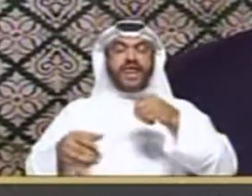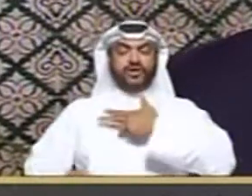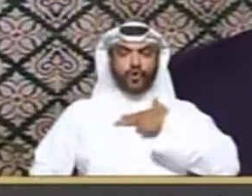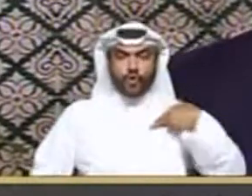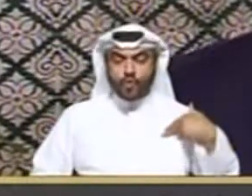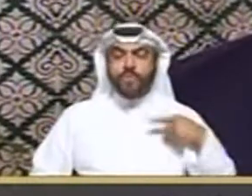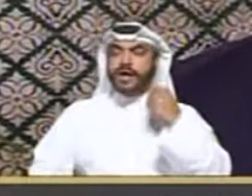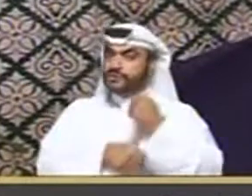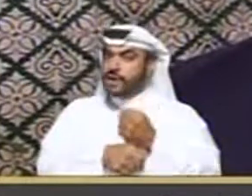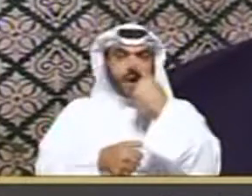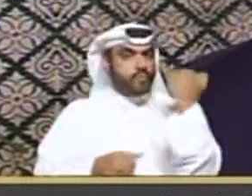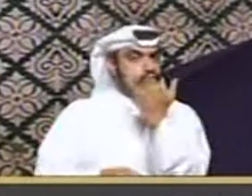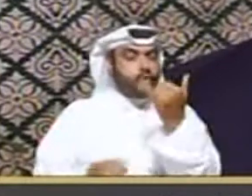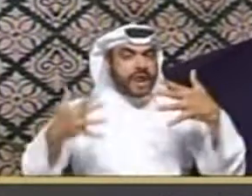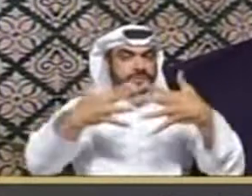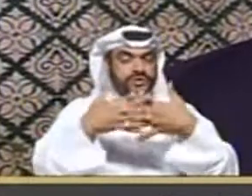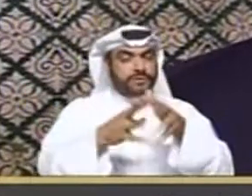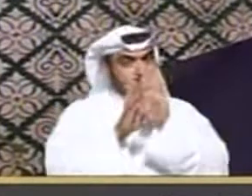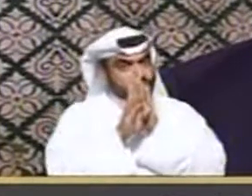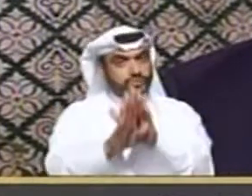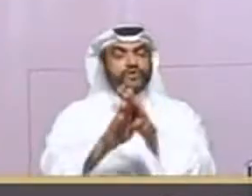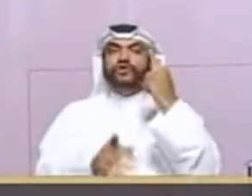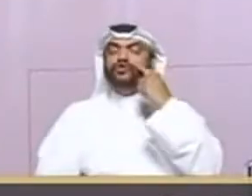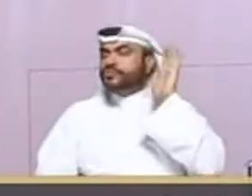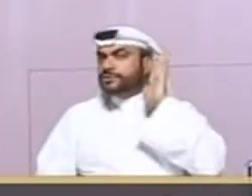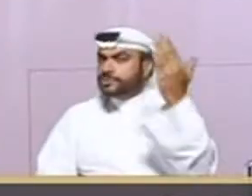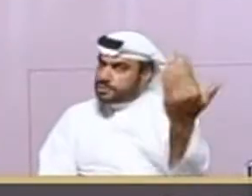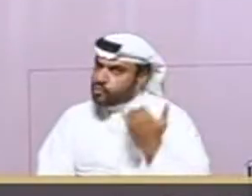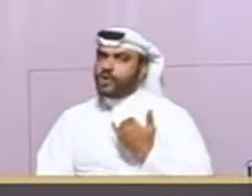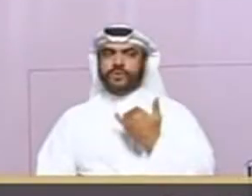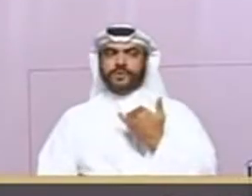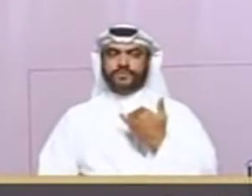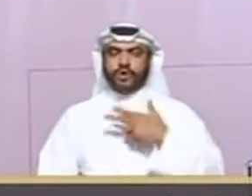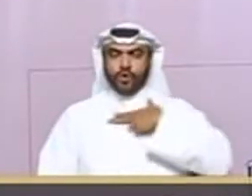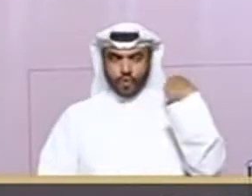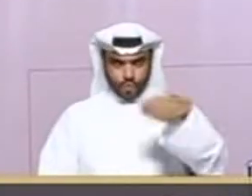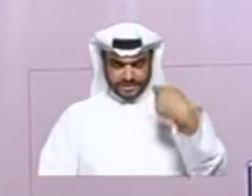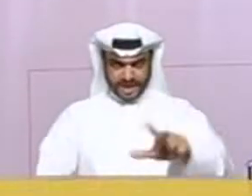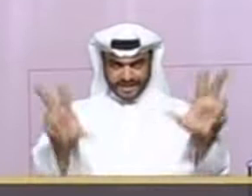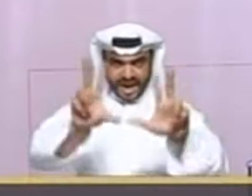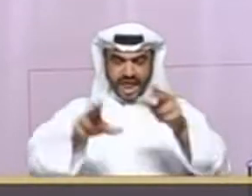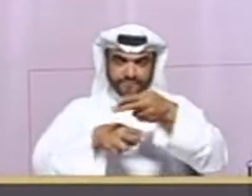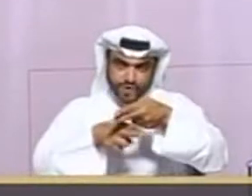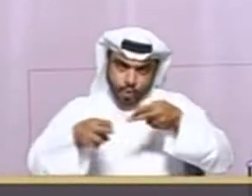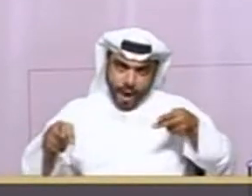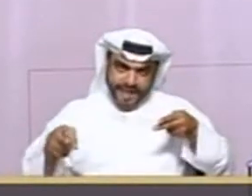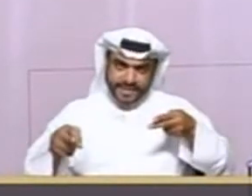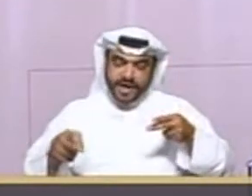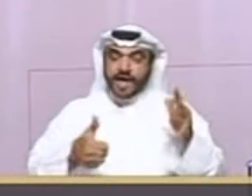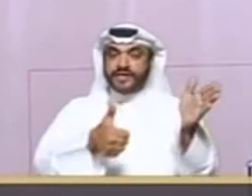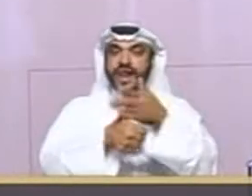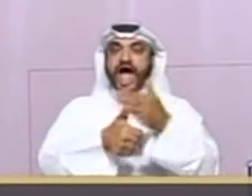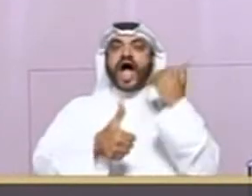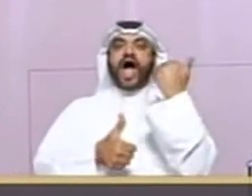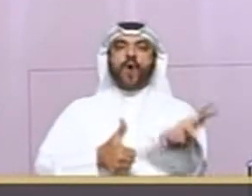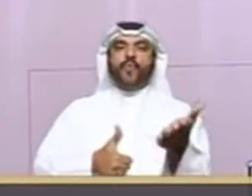الحكومية وقطاع الخاص والمجتمع المدني تستمع إلى الشباب. وزارة الإعلام في الكويت كانت السباقة في